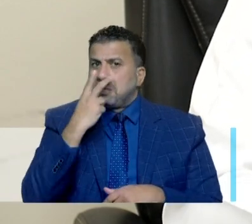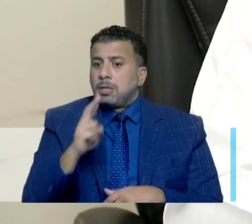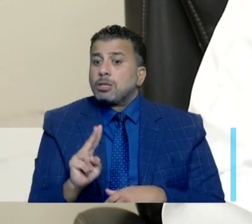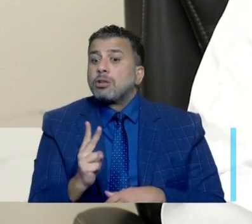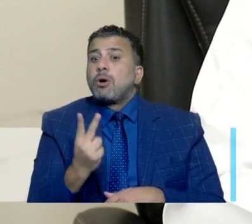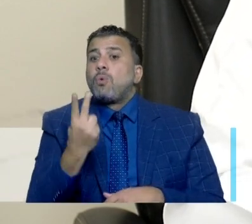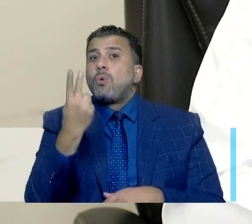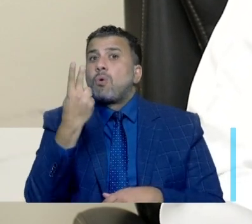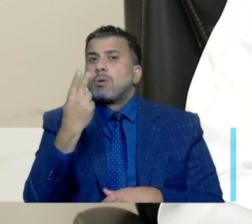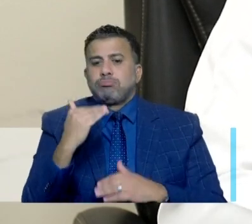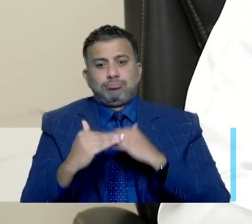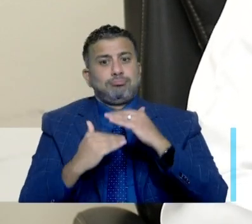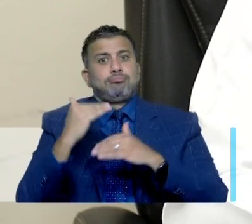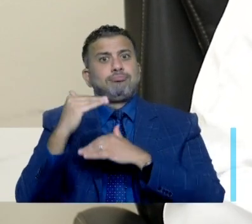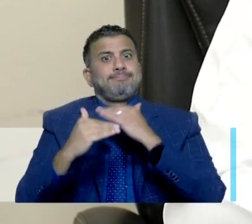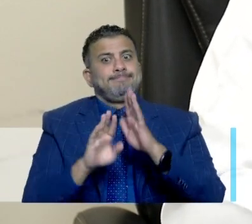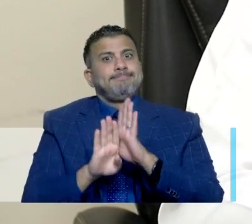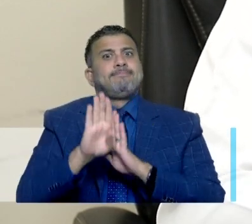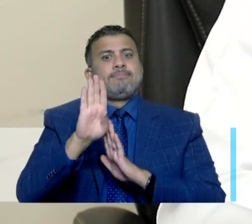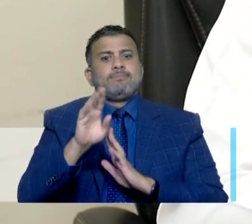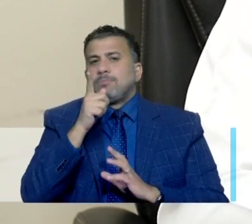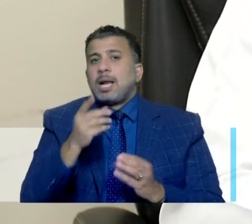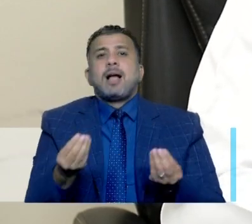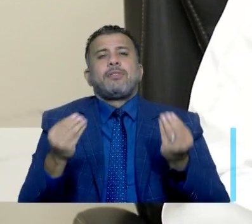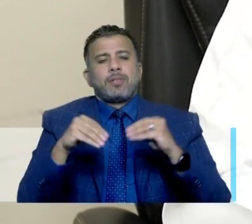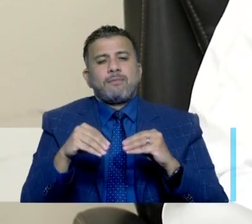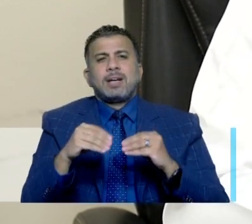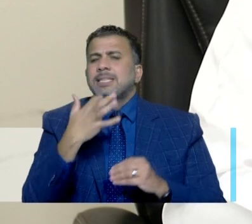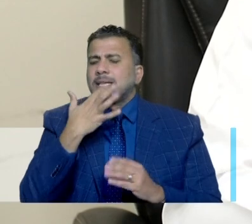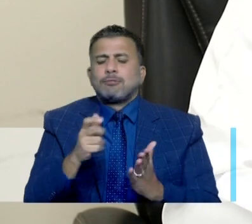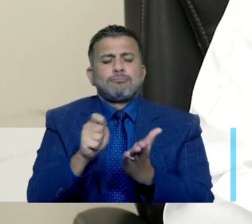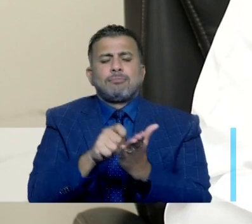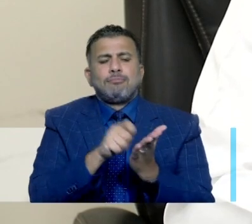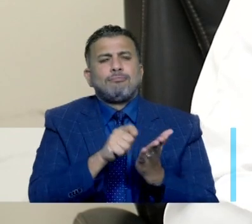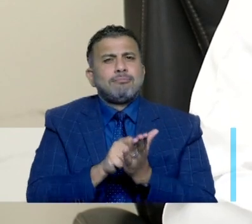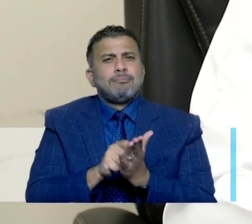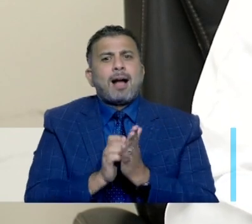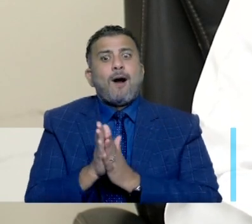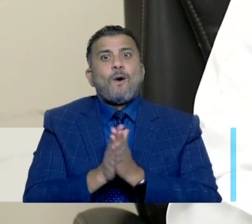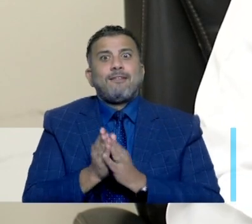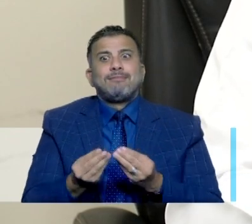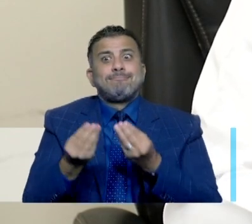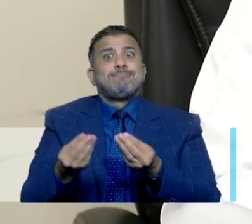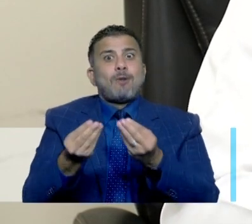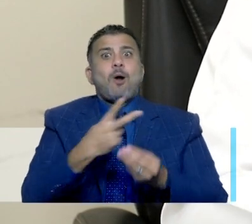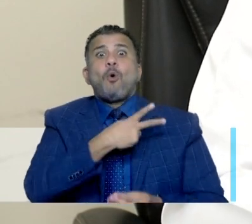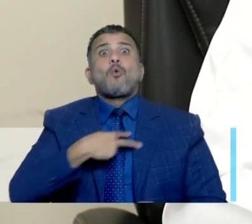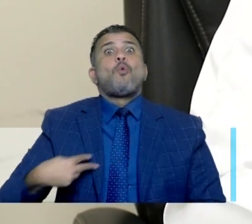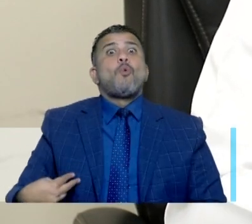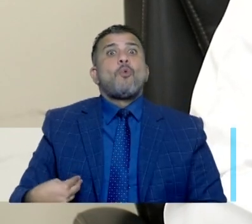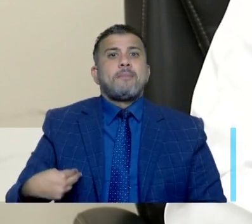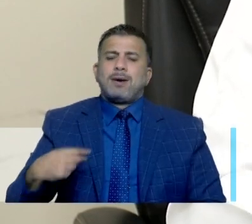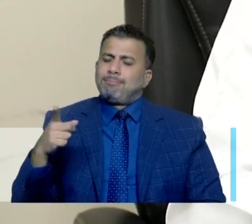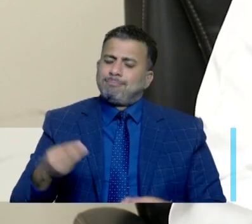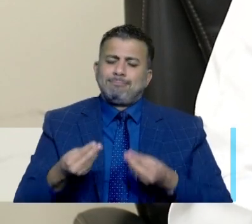تطورات على كافه الاصعده وطبعا اضافه التسهيلات والحوافز التي توفرها الحكومه